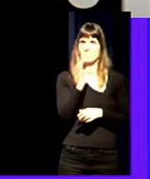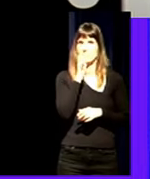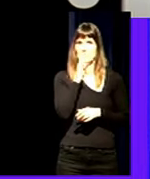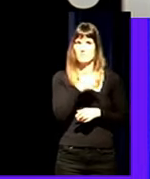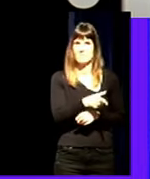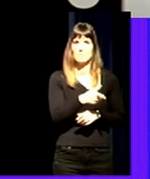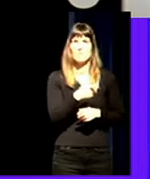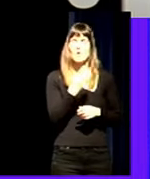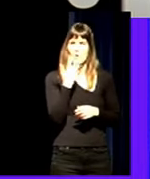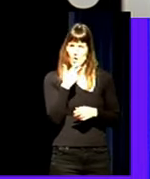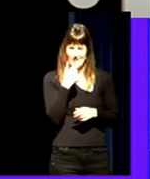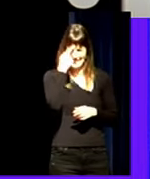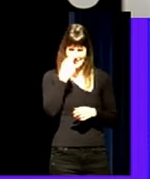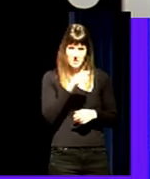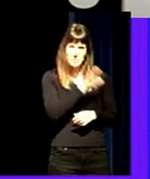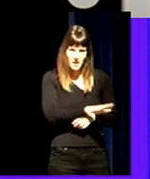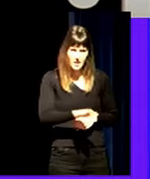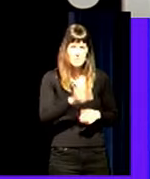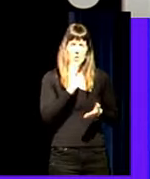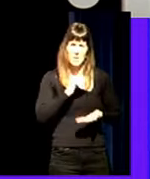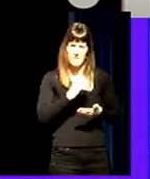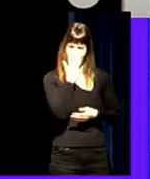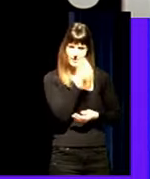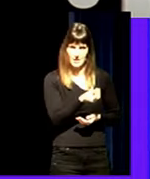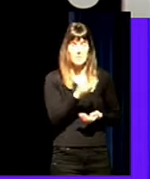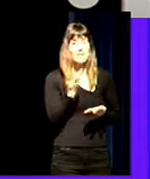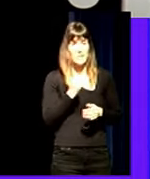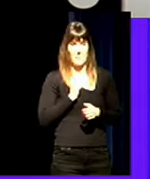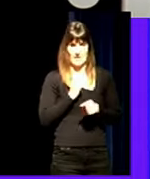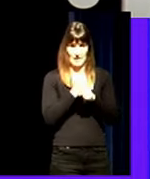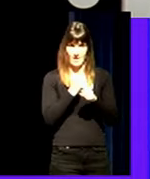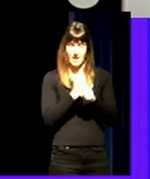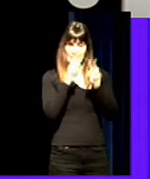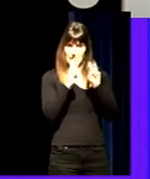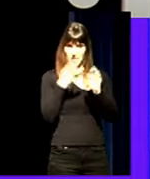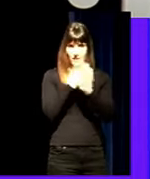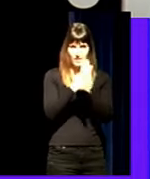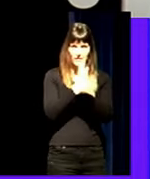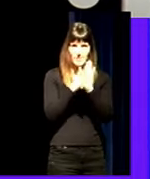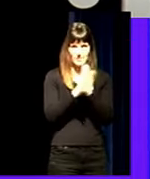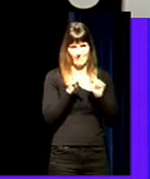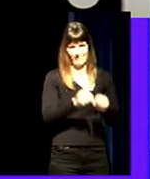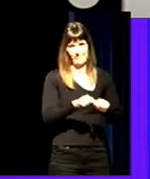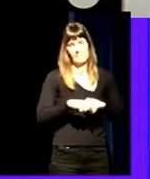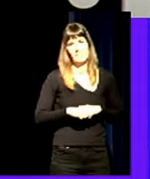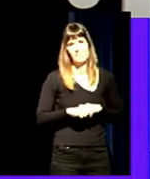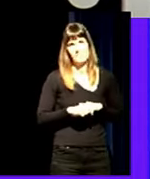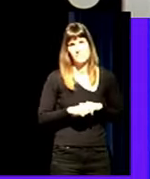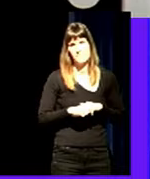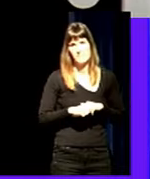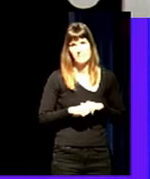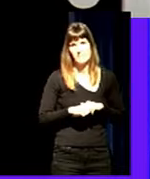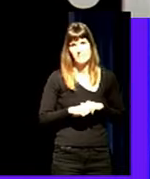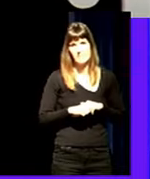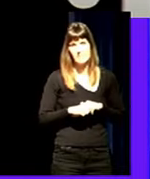dira ere, landu egin da nintzak egin. Bai? Eta implikazio hori, daukana da, zenbatatako indarkeriak izaten ditugu adibidez